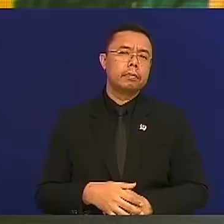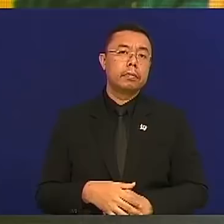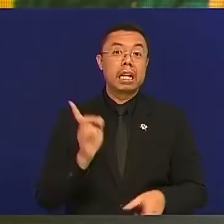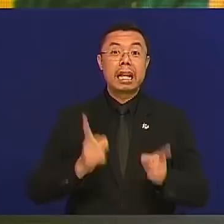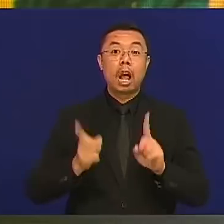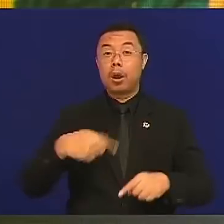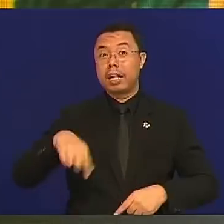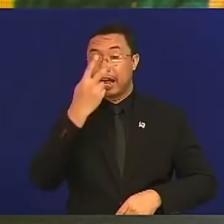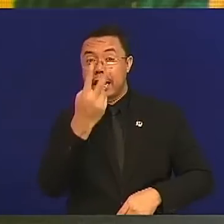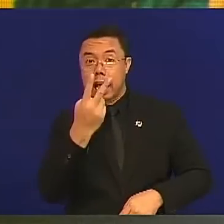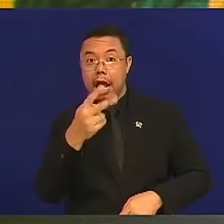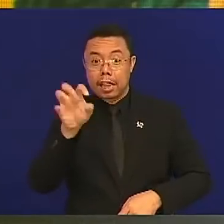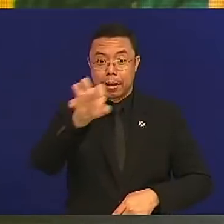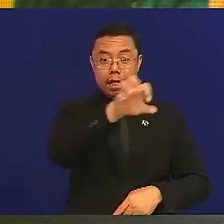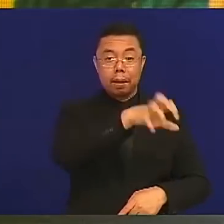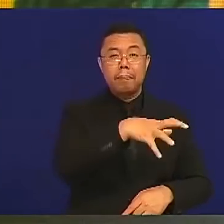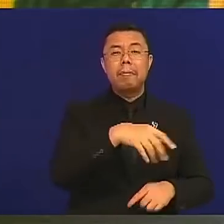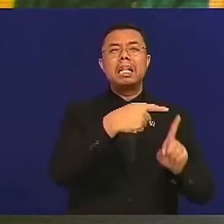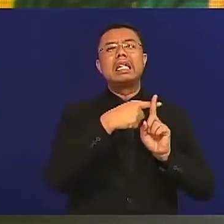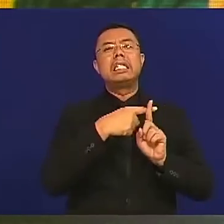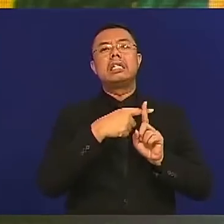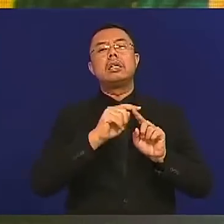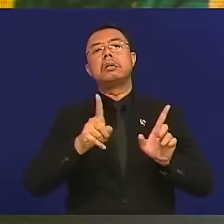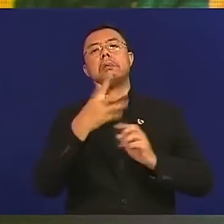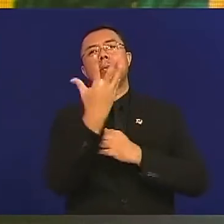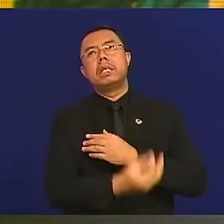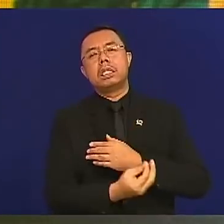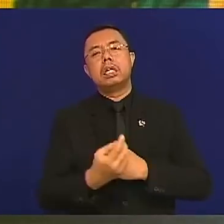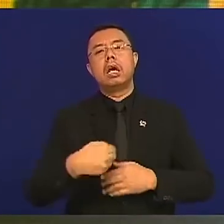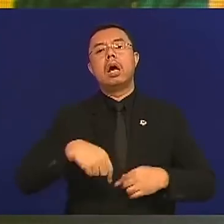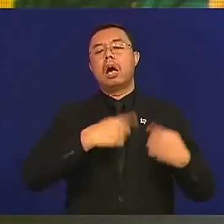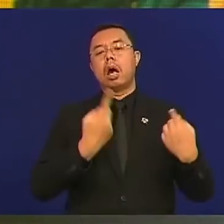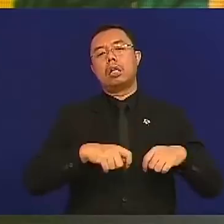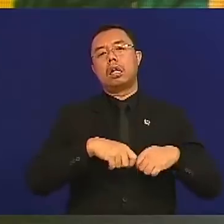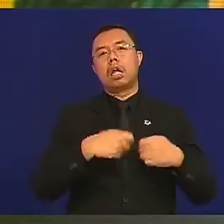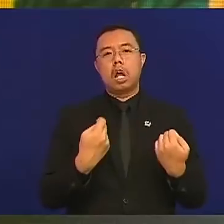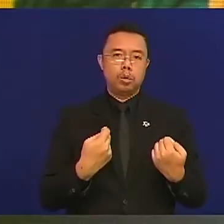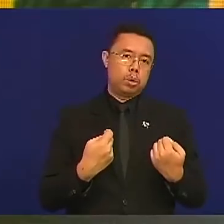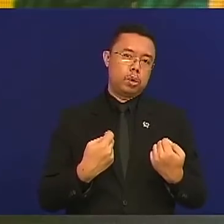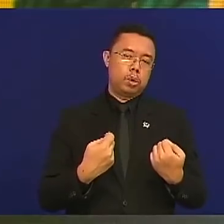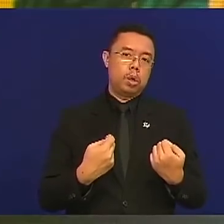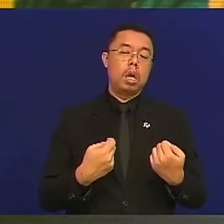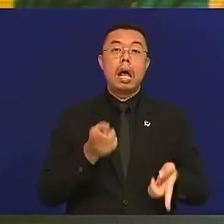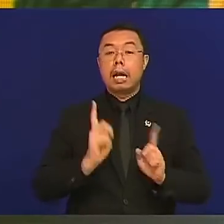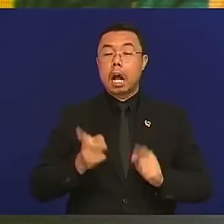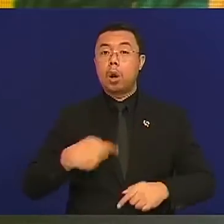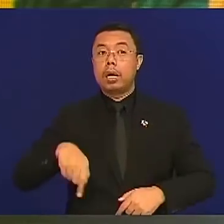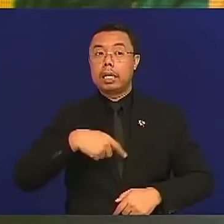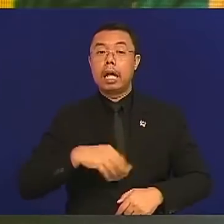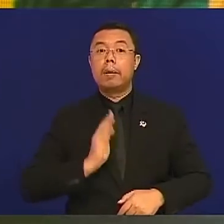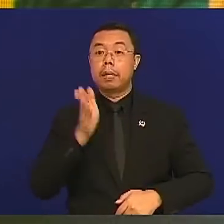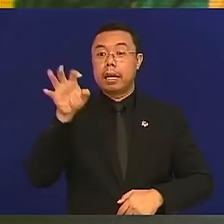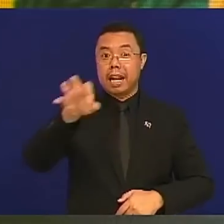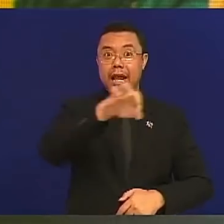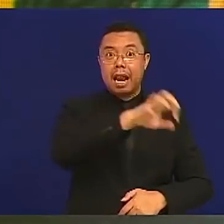Kalau kita melihat wilayah-wilayah Kristen yang tidak maju, hati kita juga hancur, saudara. Bahkan kalau kita ke